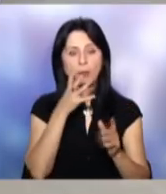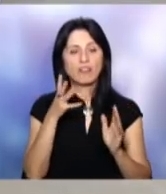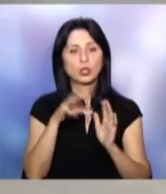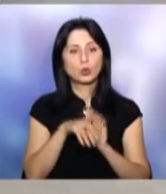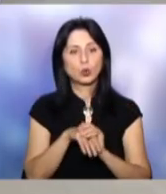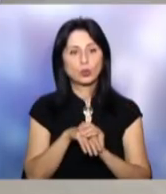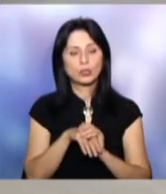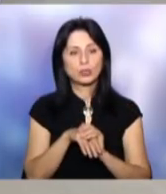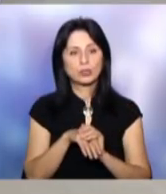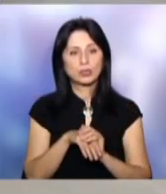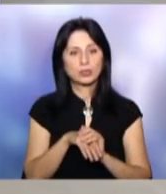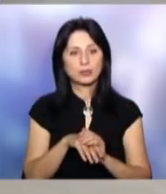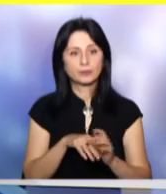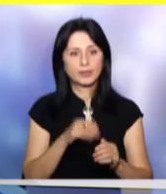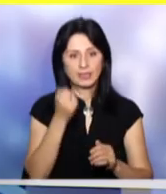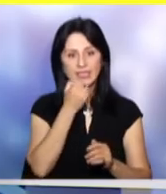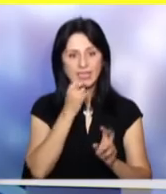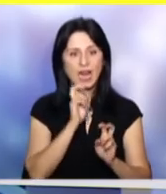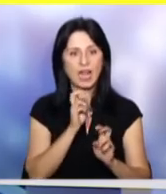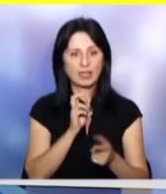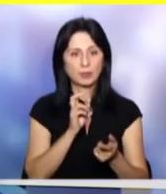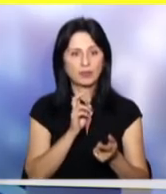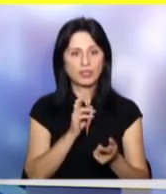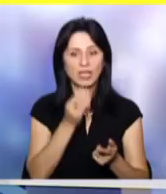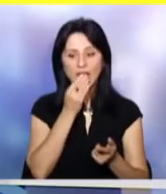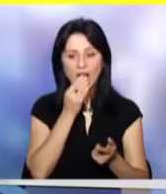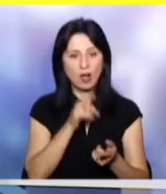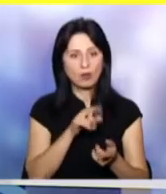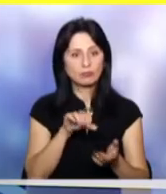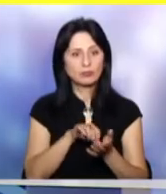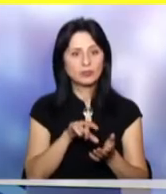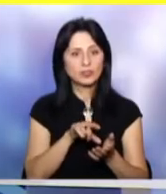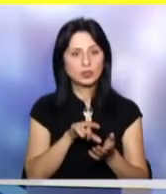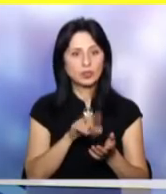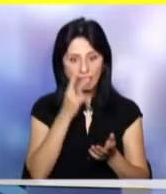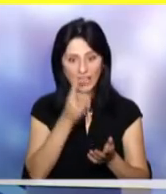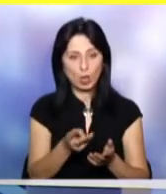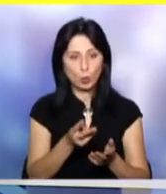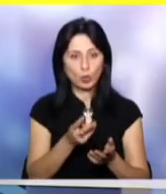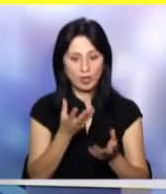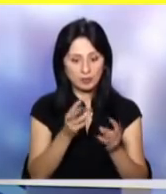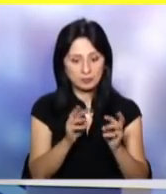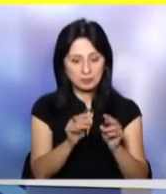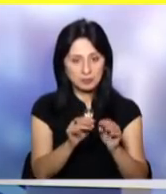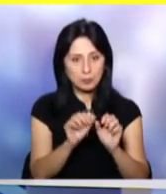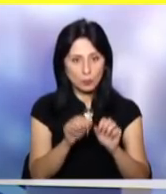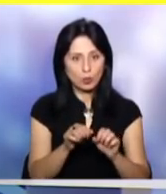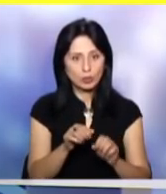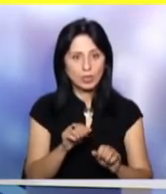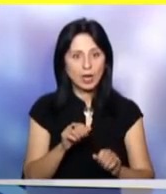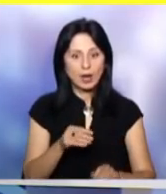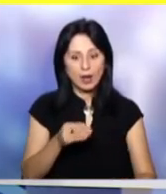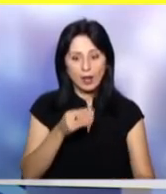დროს საგანი, რომელიც ამ შემთხვევაში საკვებ პროდუქტს წარმოადგენს, იყოს ხილული, ხელშესახები,